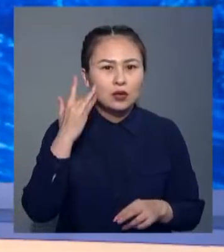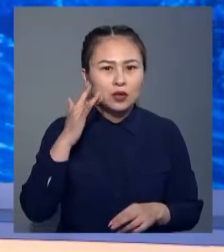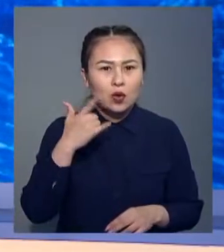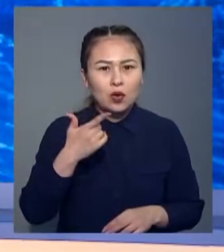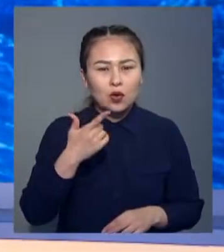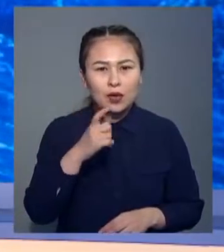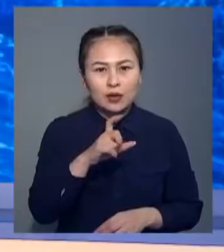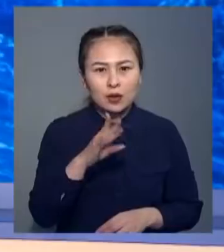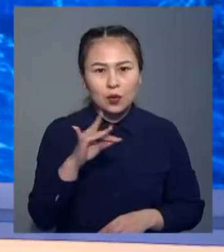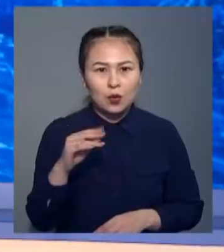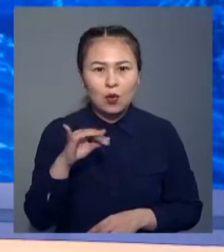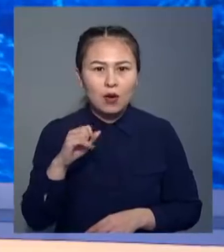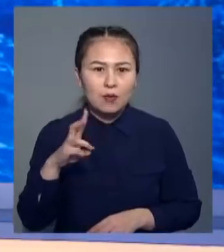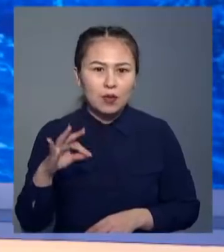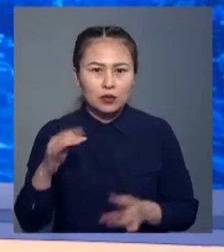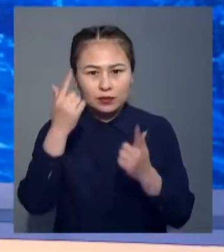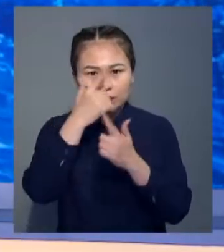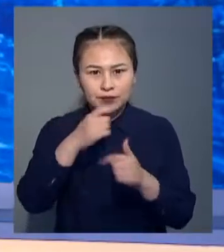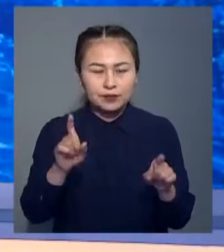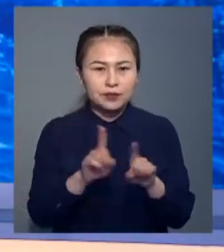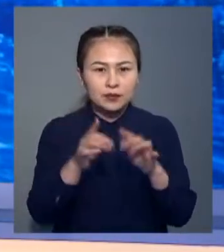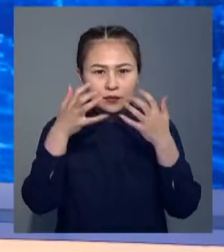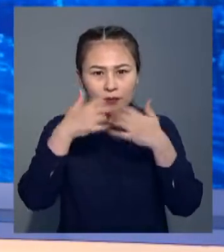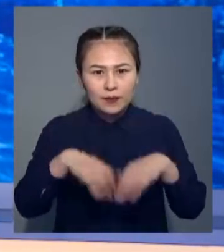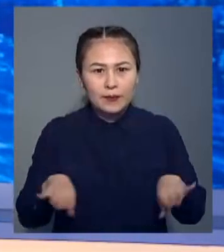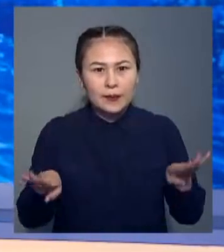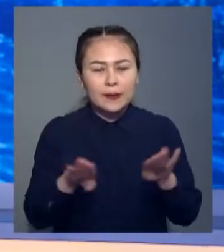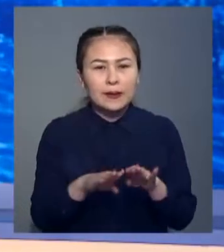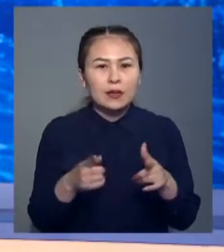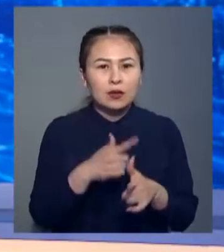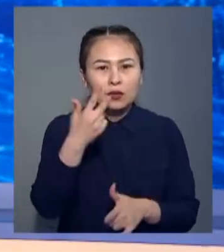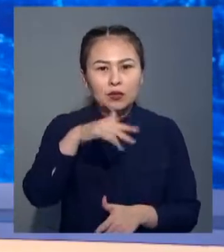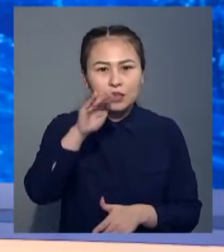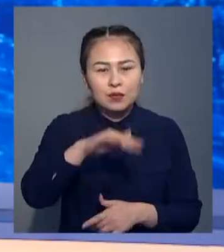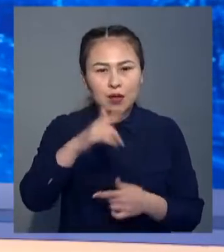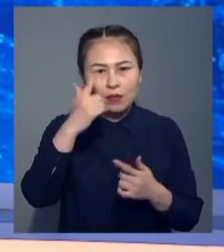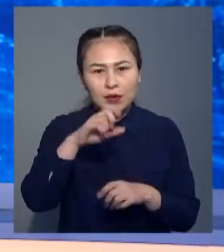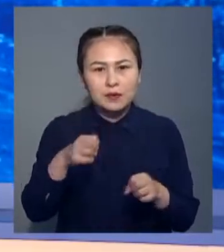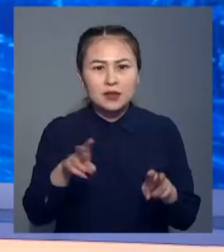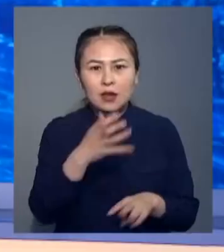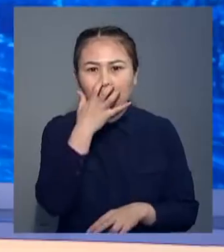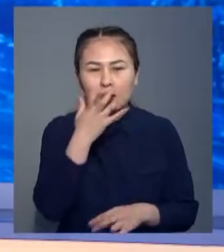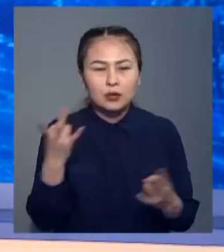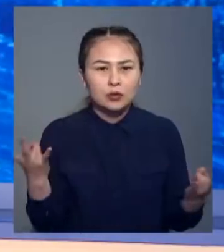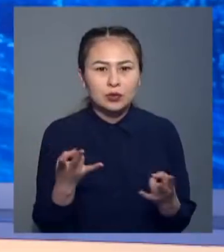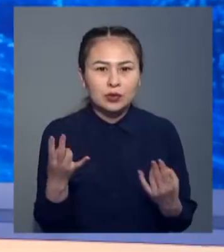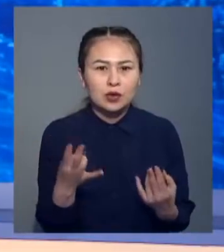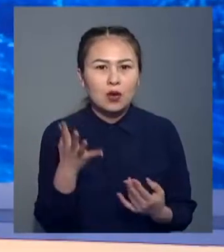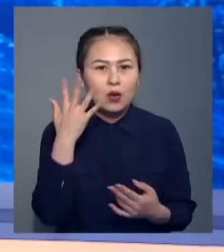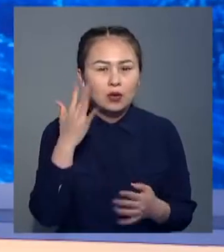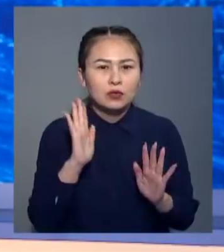штатының губернаторы Эндрю Куома мәлімдеді. Сарапшылардың есебінше бұл өңірге 30 мың аппарат қажет, ал